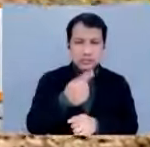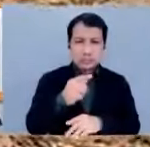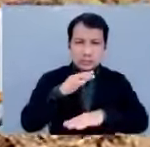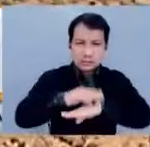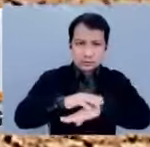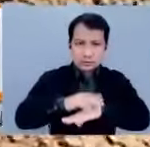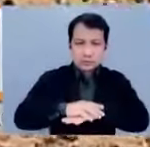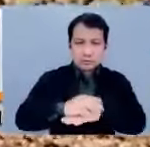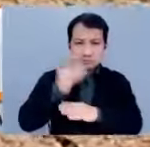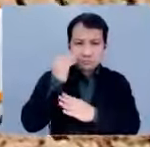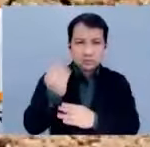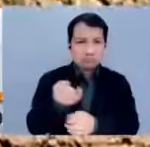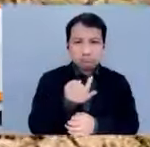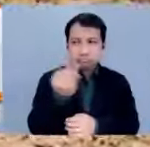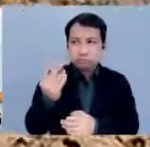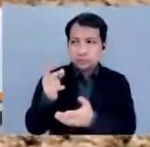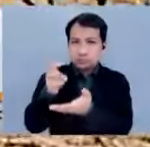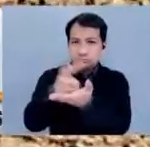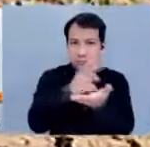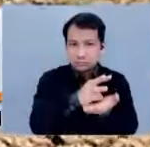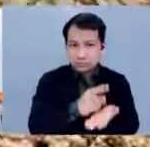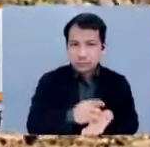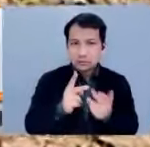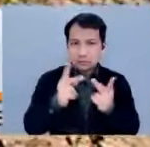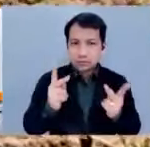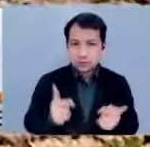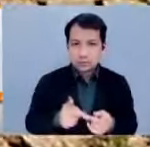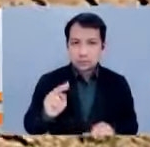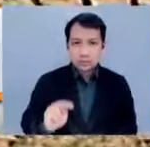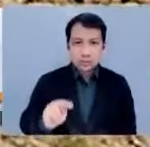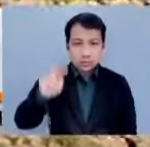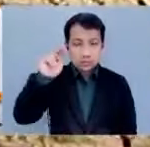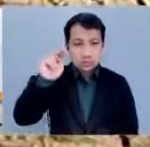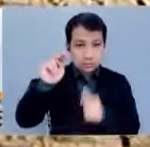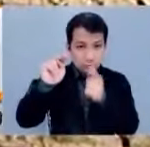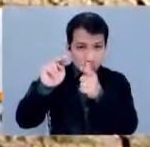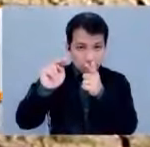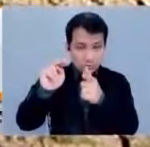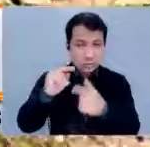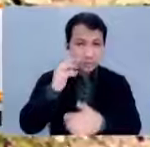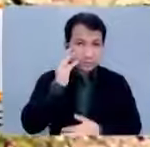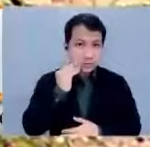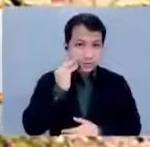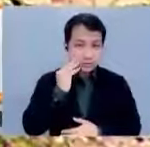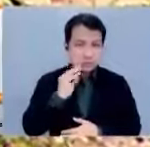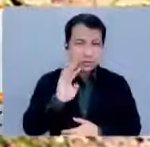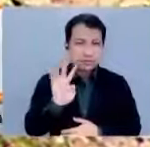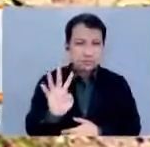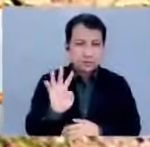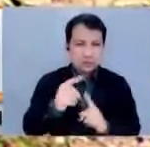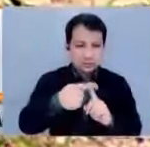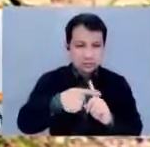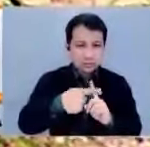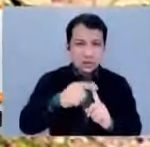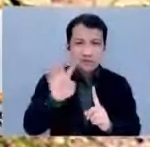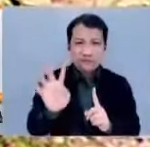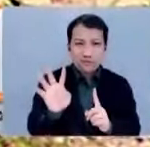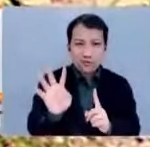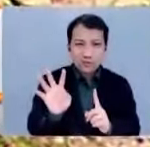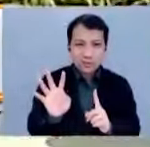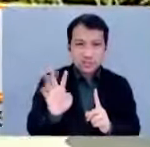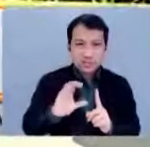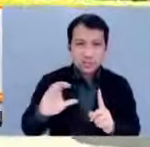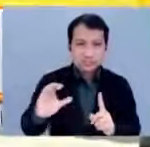ilang lugar sa bansa partikular. Sa Northern Luzon ang posibleng makaramdam na higit 40 degrees Celsius na temperatura sa mga susunod na